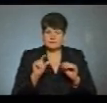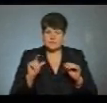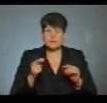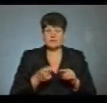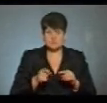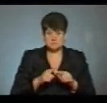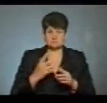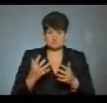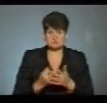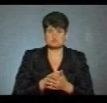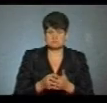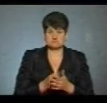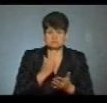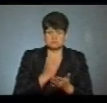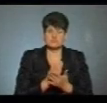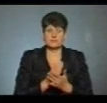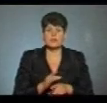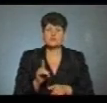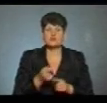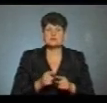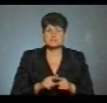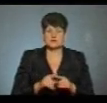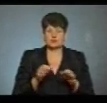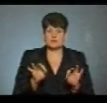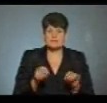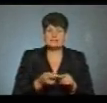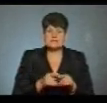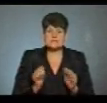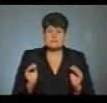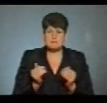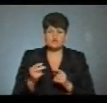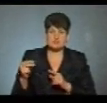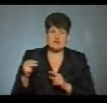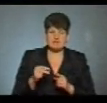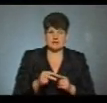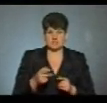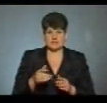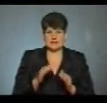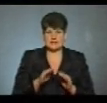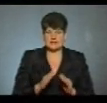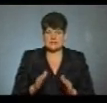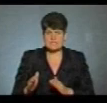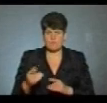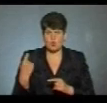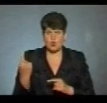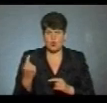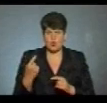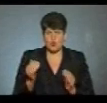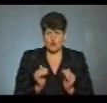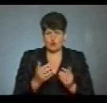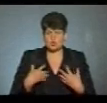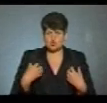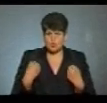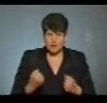епідемію, досягнуто. Що це нам дає? Це зменшує навантаження на систему охорони здоров'я.